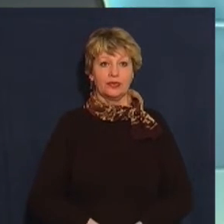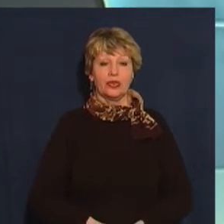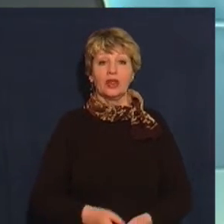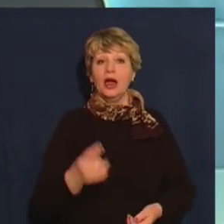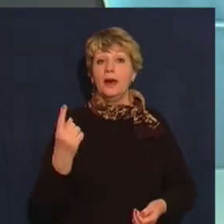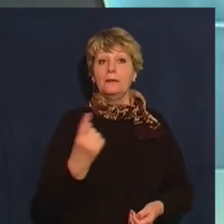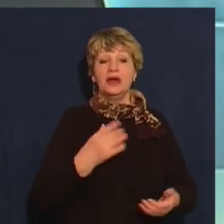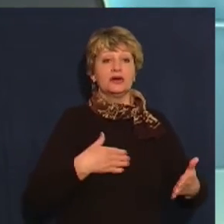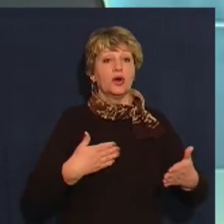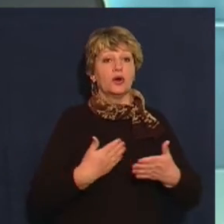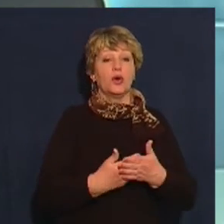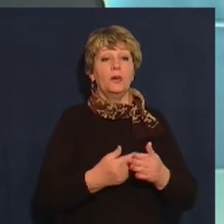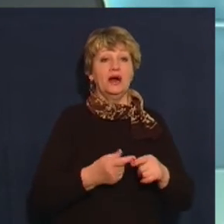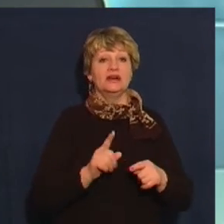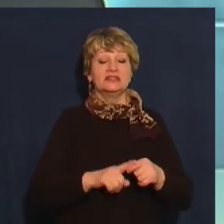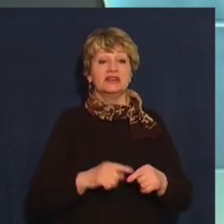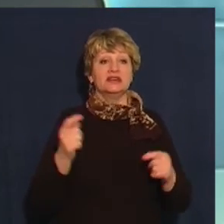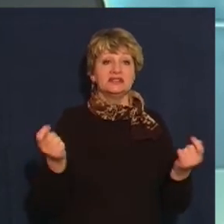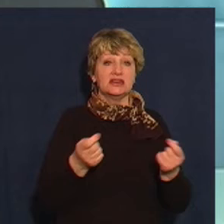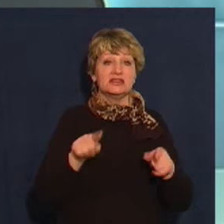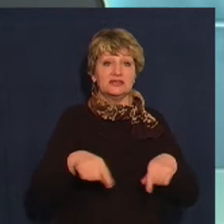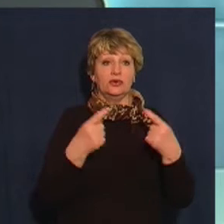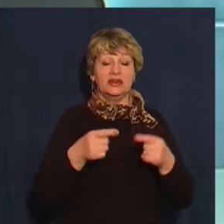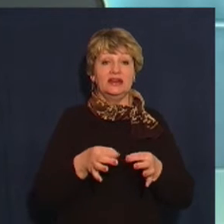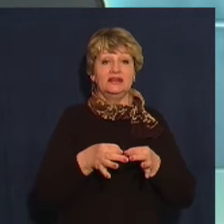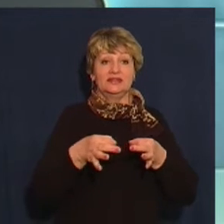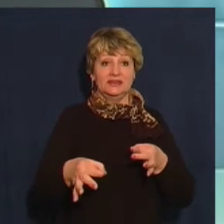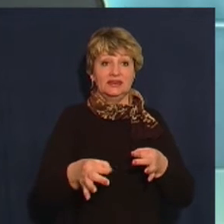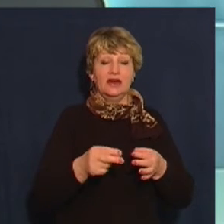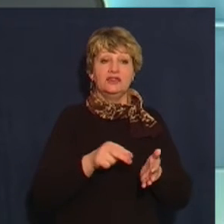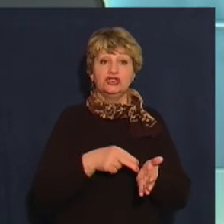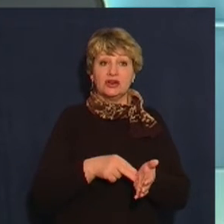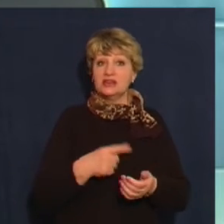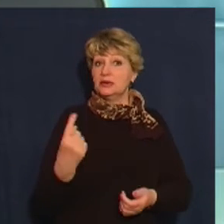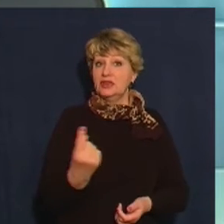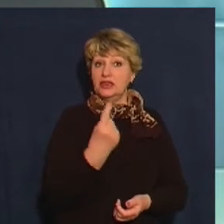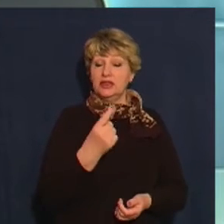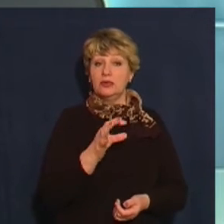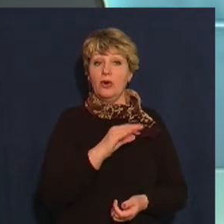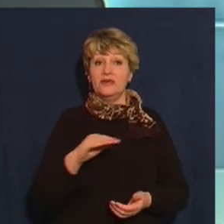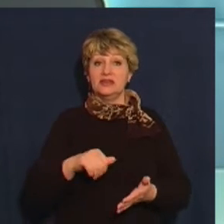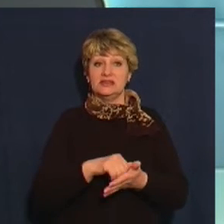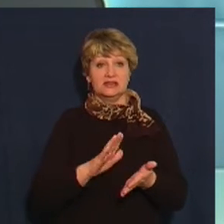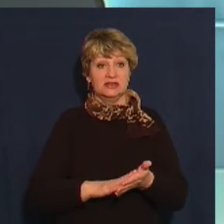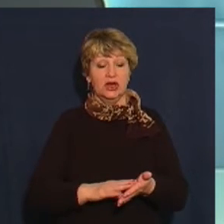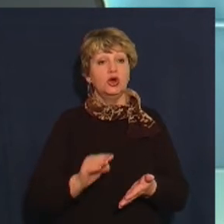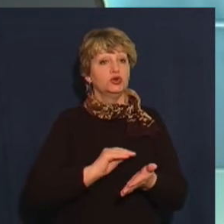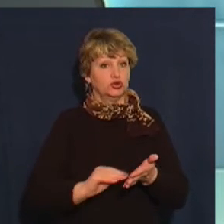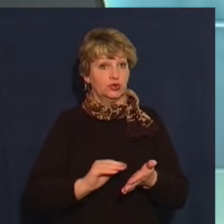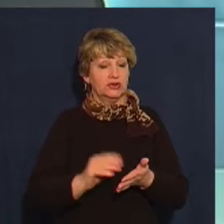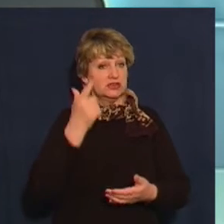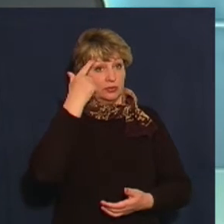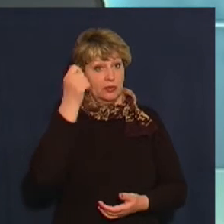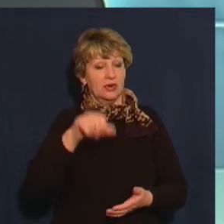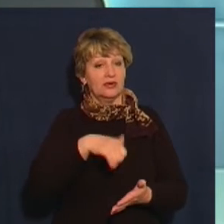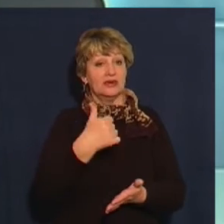Перше громадське пасовище створили у селі Хацьке. У Черкаському районі воно єдине офіційно зареєстроване. Про це журналістам Суспільного повідомив